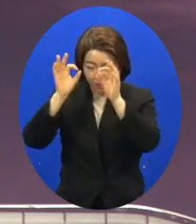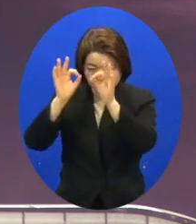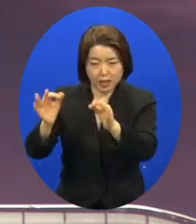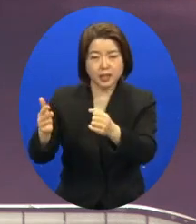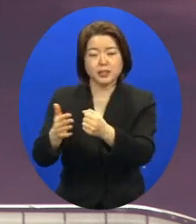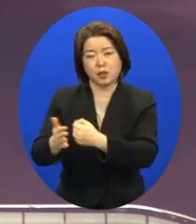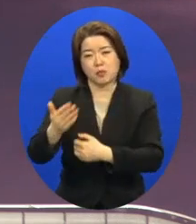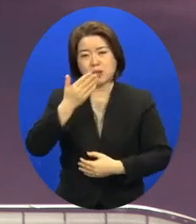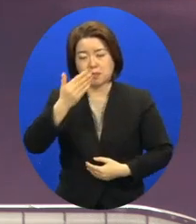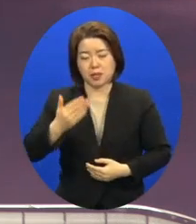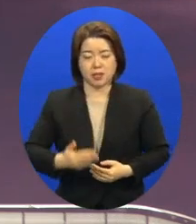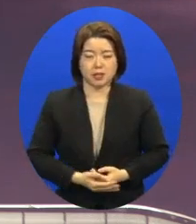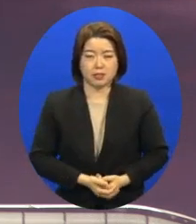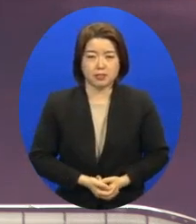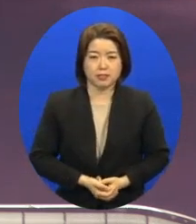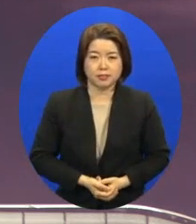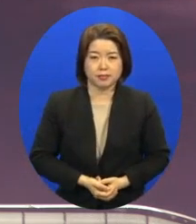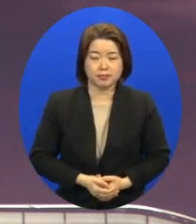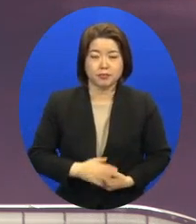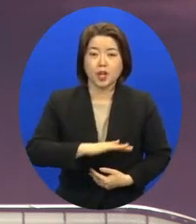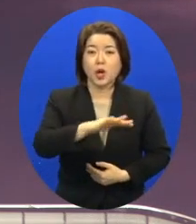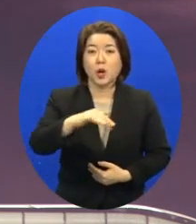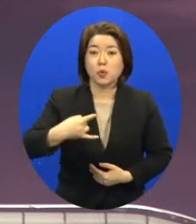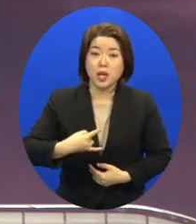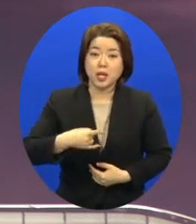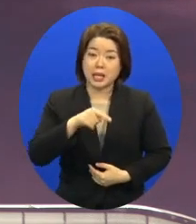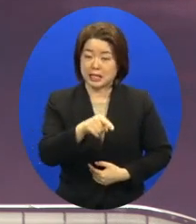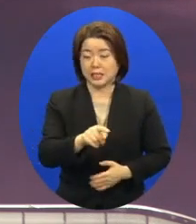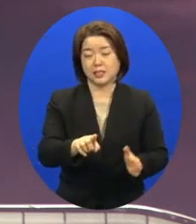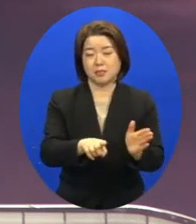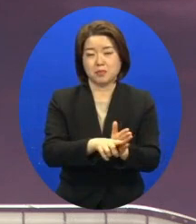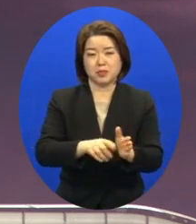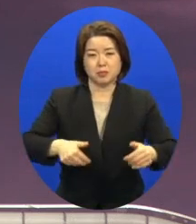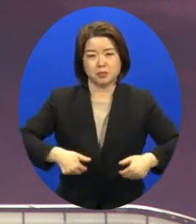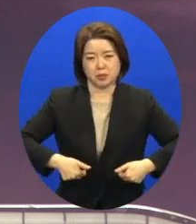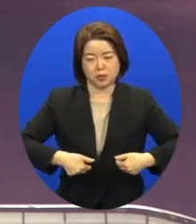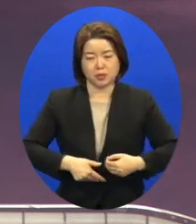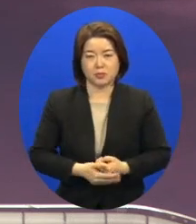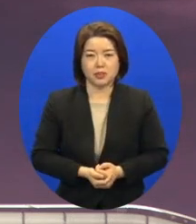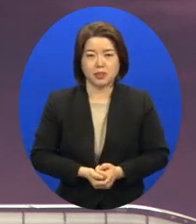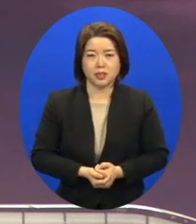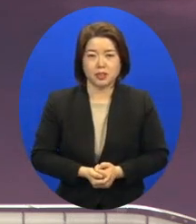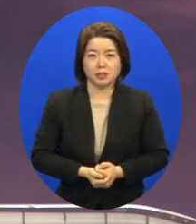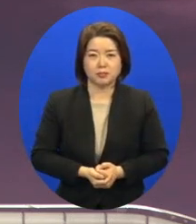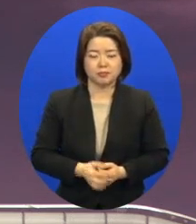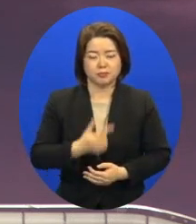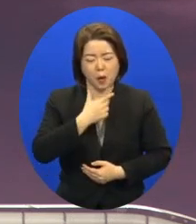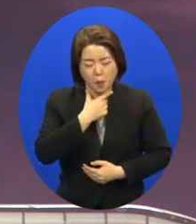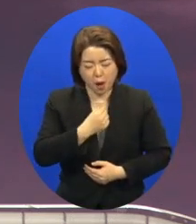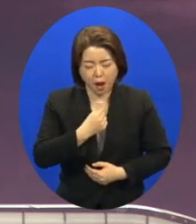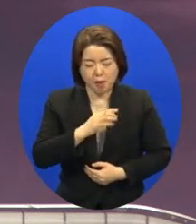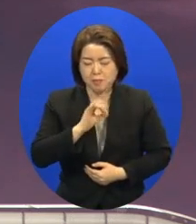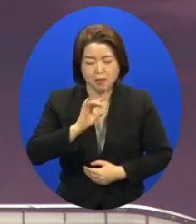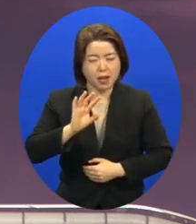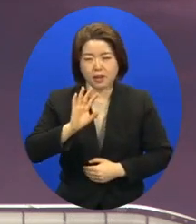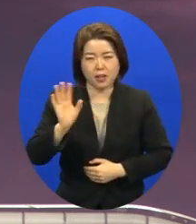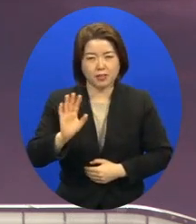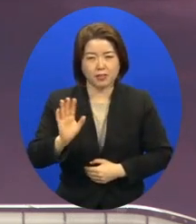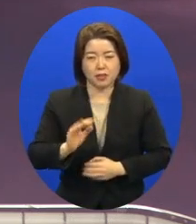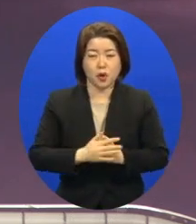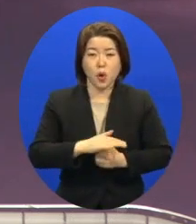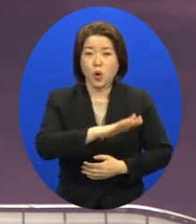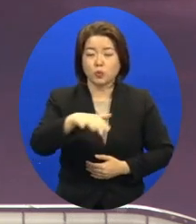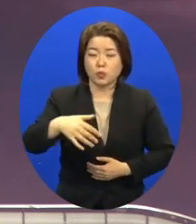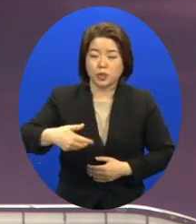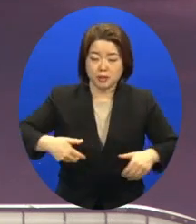그랬던 것입니다. 우리에게도 이 믿음이 필요합니다. 갈망만 가지면 안 됩니다. 우리에게